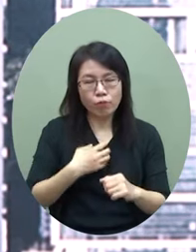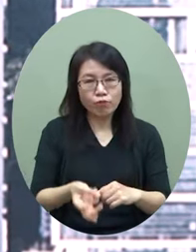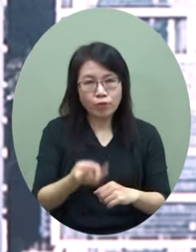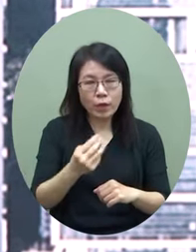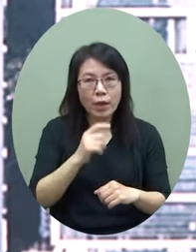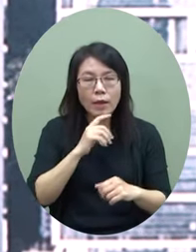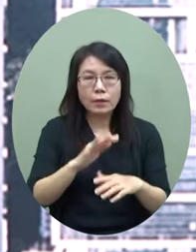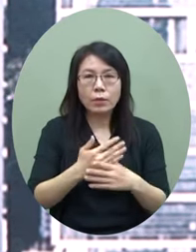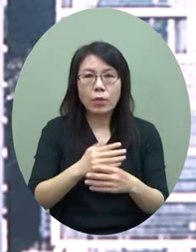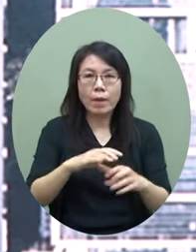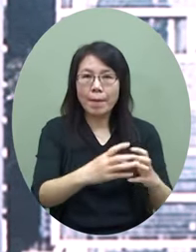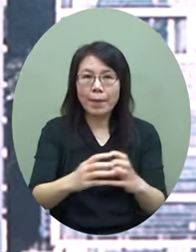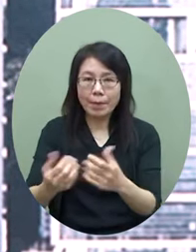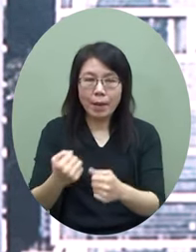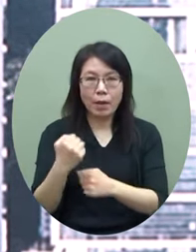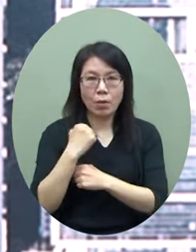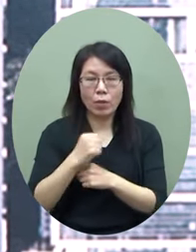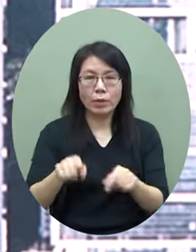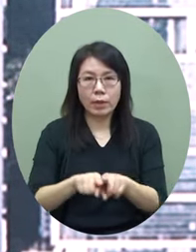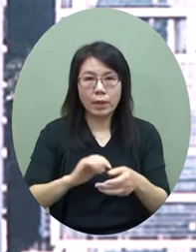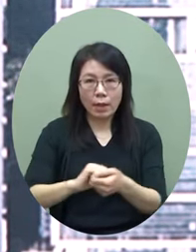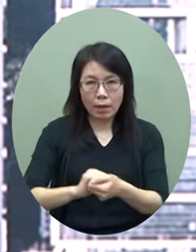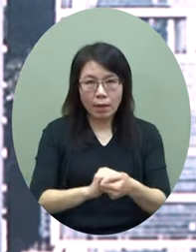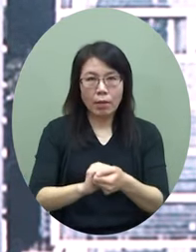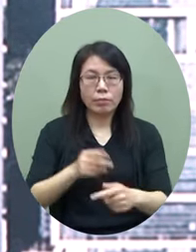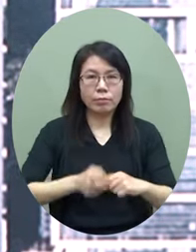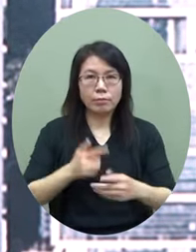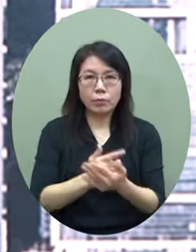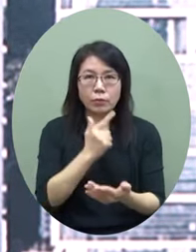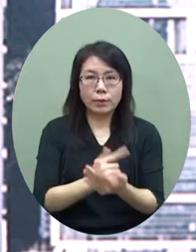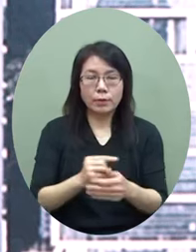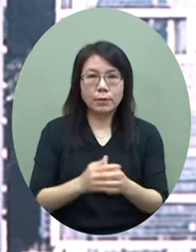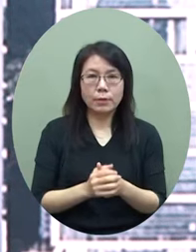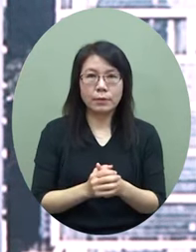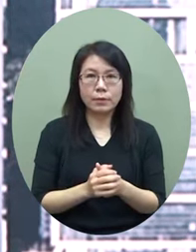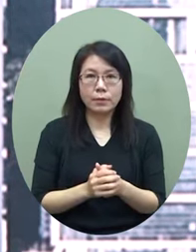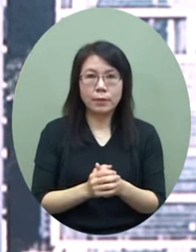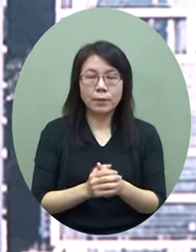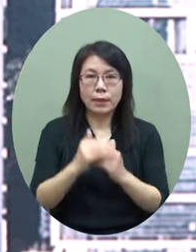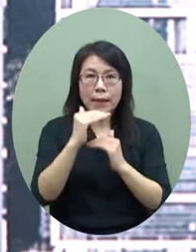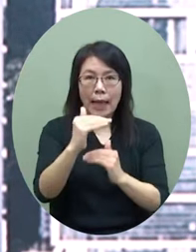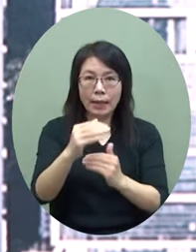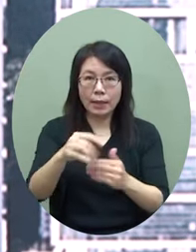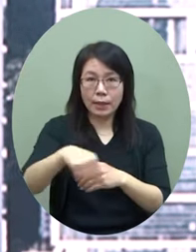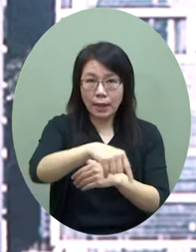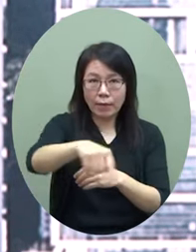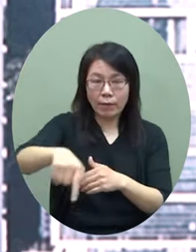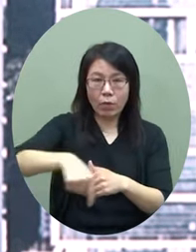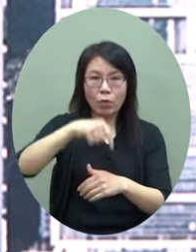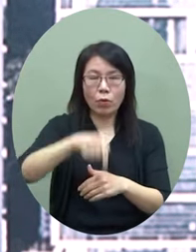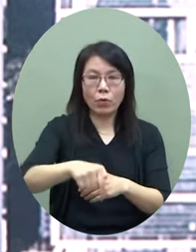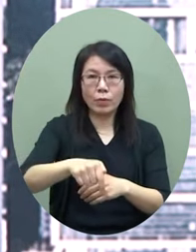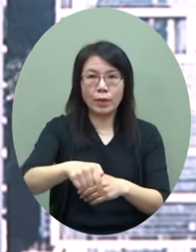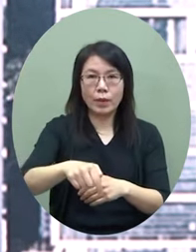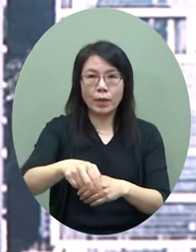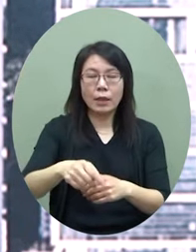有賴各方的努力的這次當然最重要就是在這個受限區域裡面接近七千